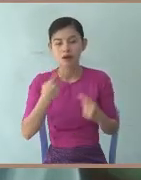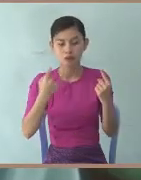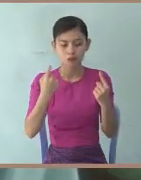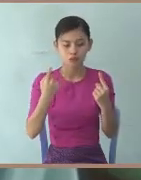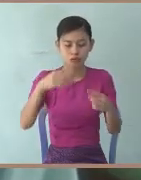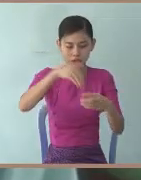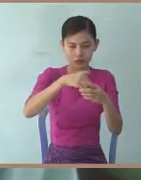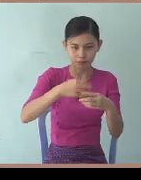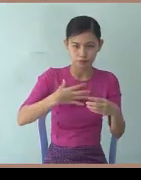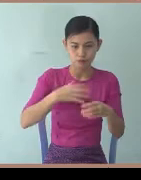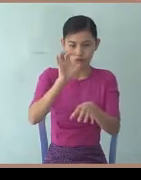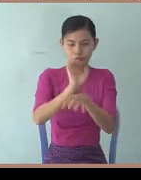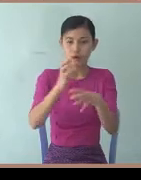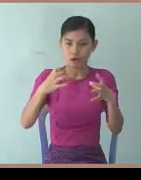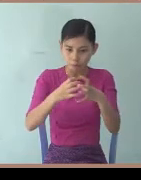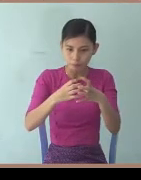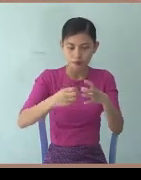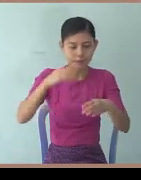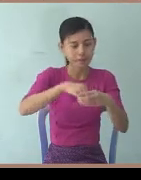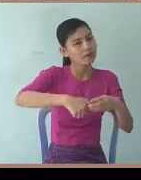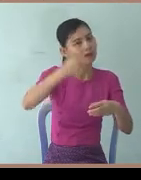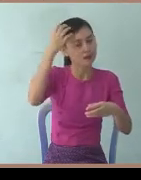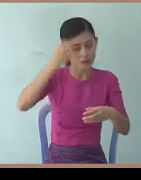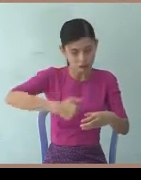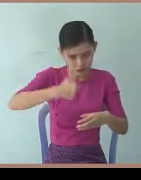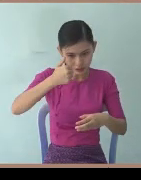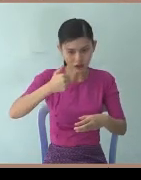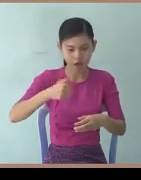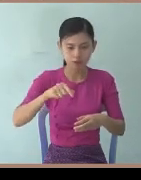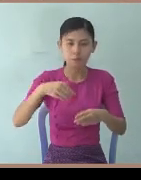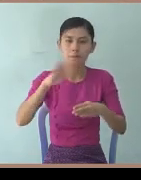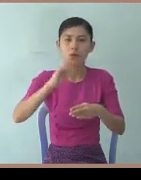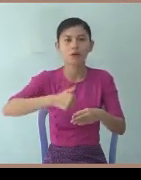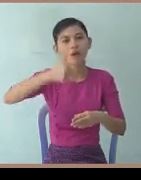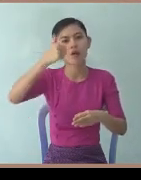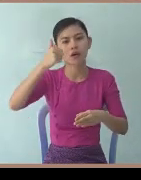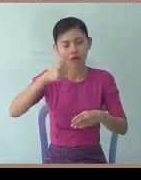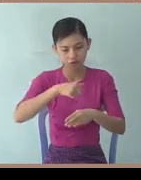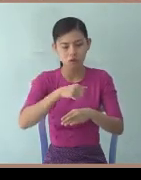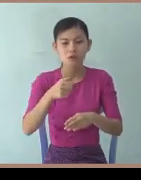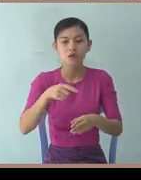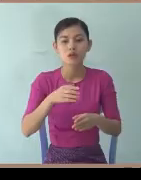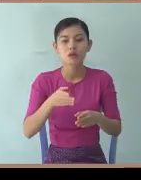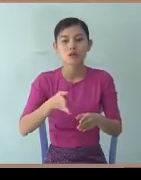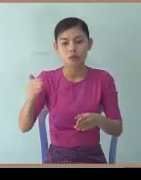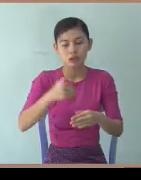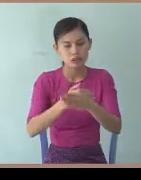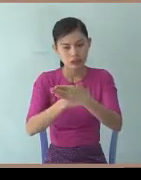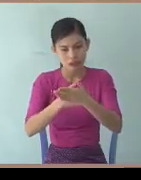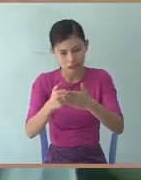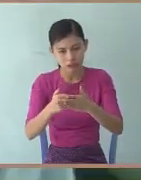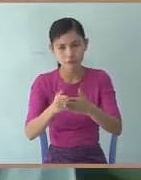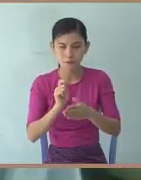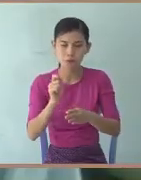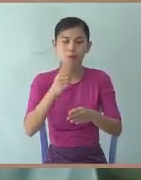ကျွန်တော်တို့ပါတီတာနိုင်ငံ့မဆိုရင်တိတဲ့ကျွန်တော်တို့အကောင်းအောင်ပေါ့အခုဆိုလို့ရှိရင်ကျွန်တော်တို့၃နာရီသွားလို့ရ